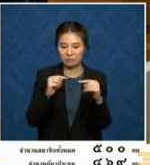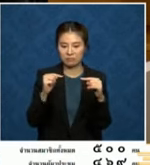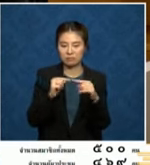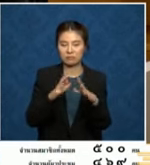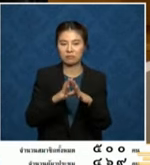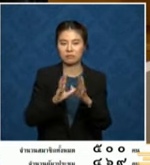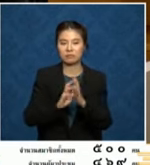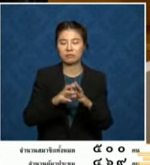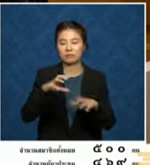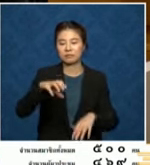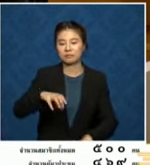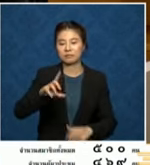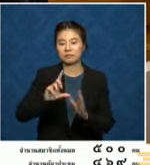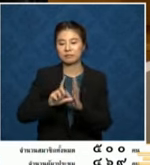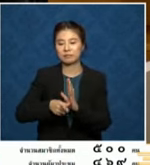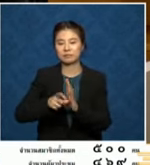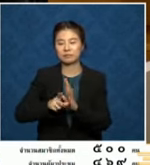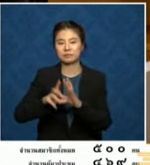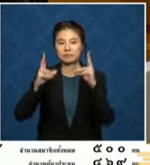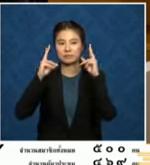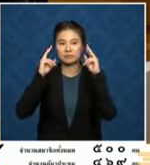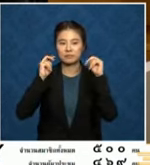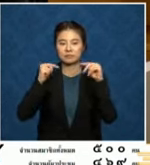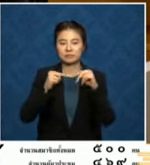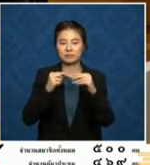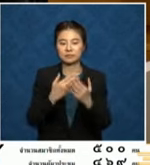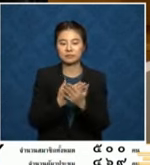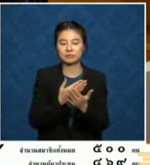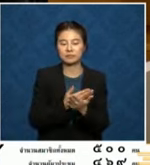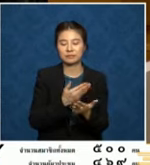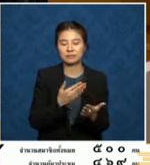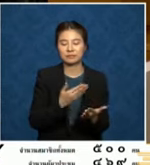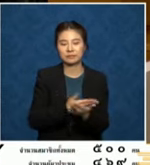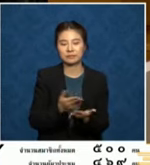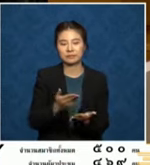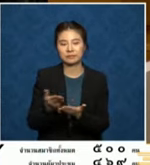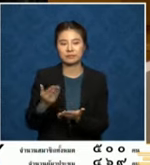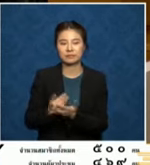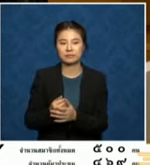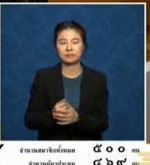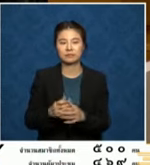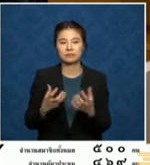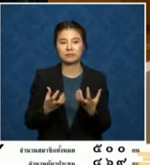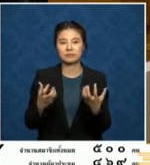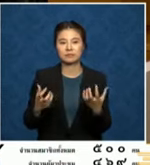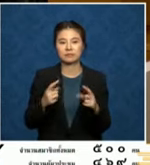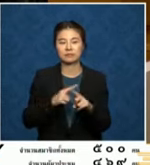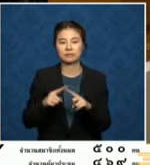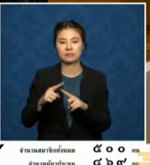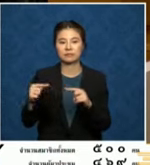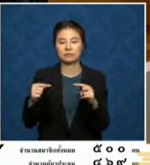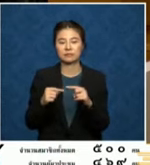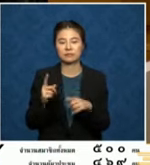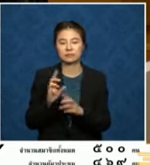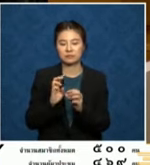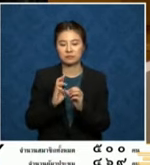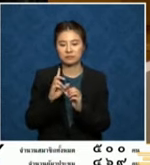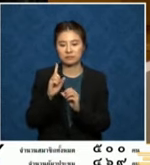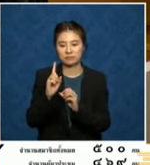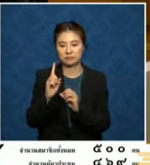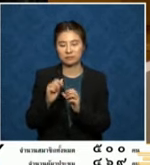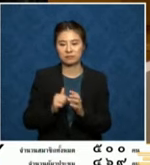ขาธิการนายกเรื่องจัดซื้อจัดจ้างของสำนักเลขาธิการนายกนะครับโดยวรรคแรกเห็นไหมฮ